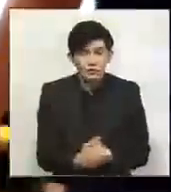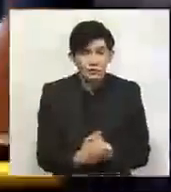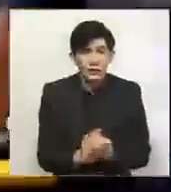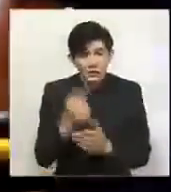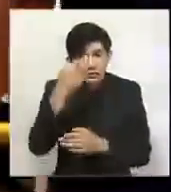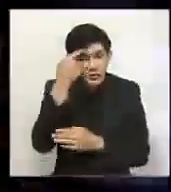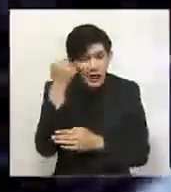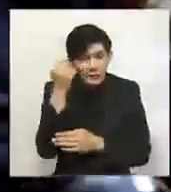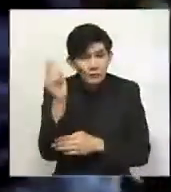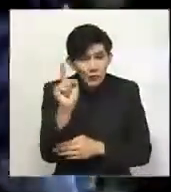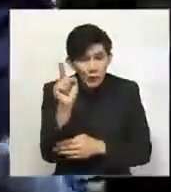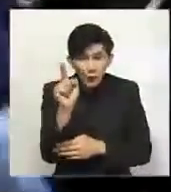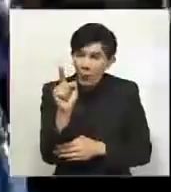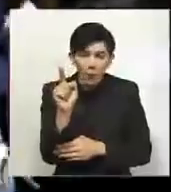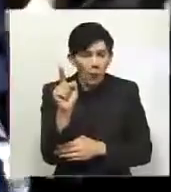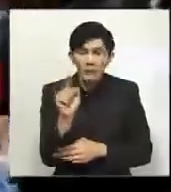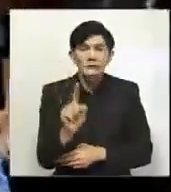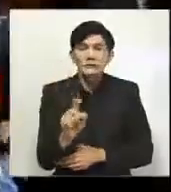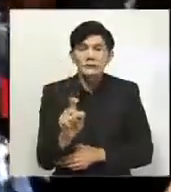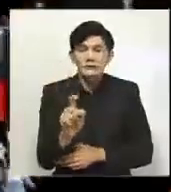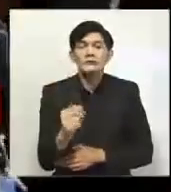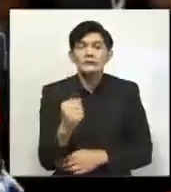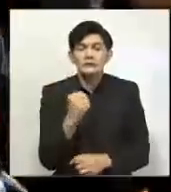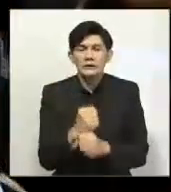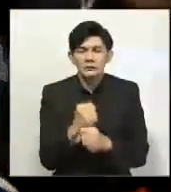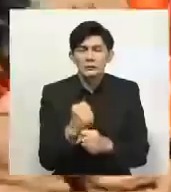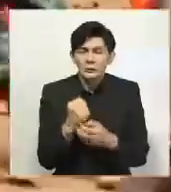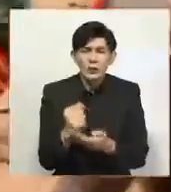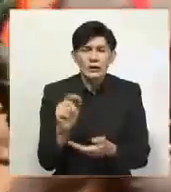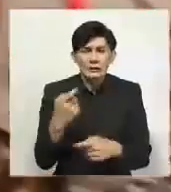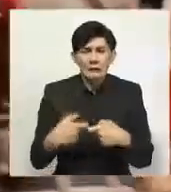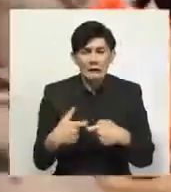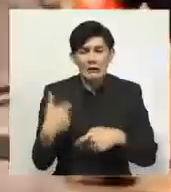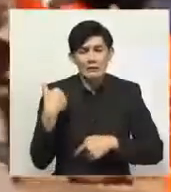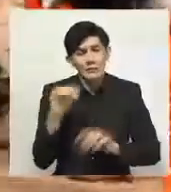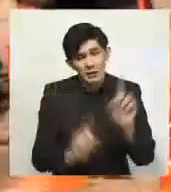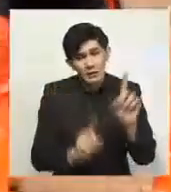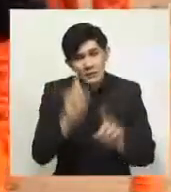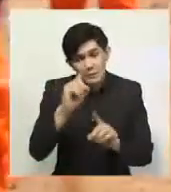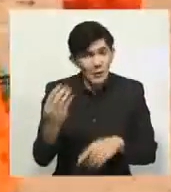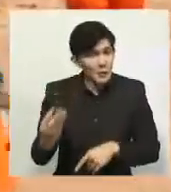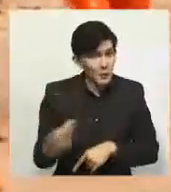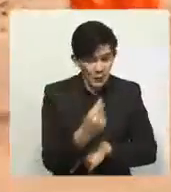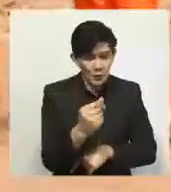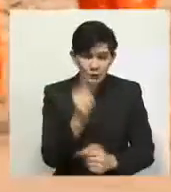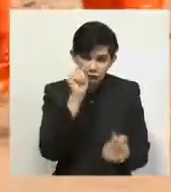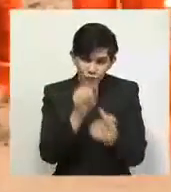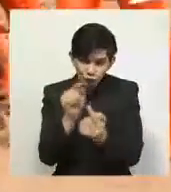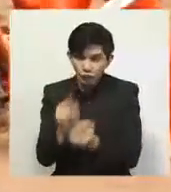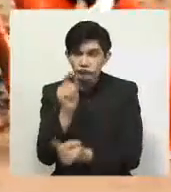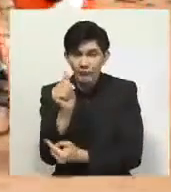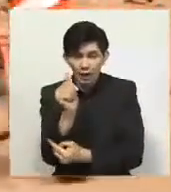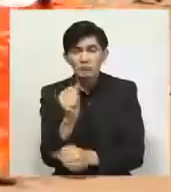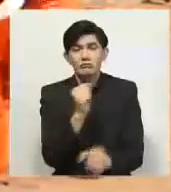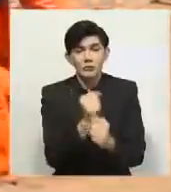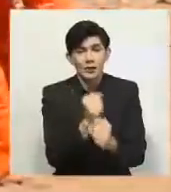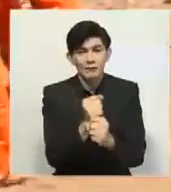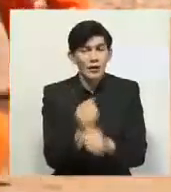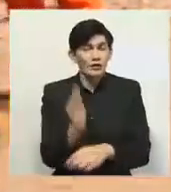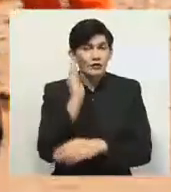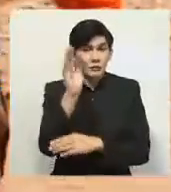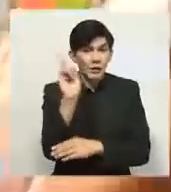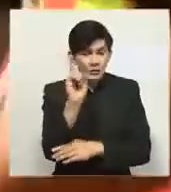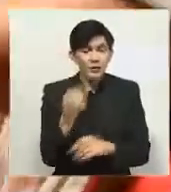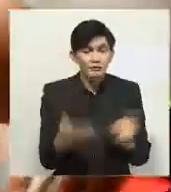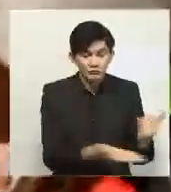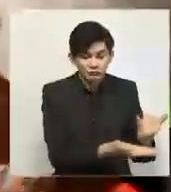และสีดำเกินความสามารถในการช่วยเหลือซึ่งการประเมินจะใช้ความรวดเร็วและความแม่นยำมากที่สุดหลังจากนั้นจะ